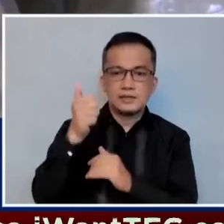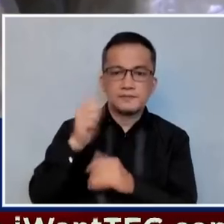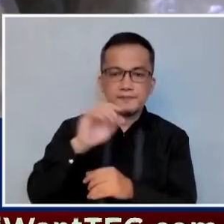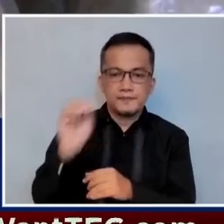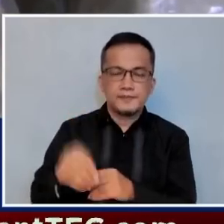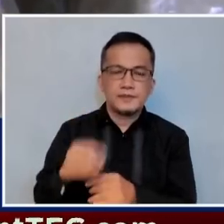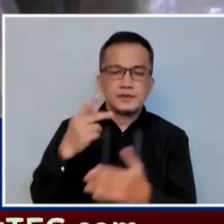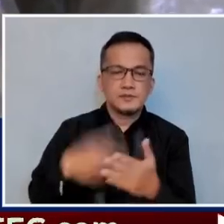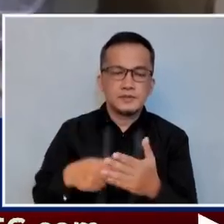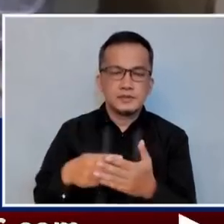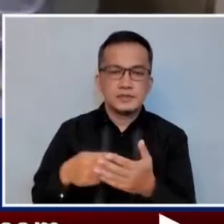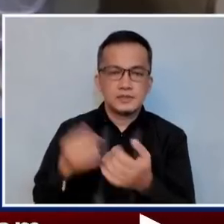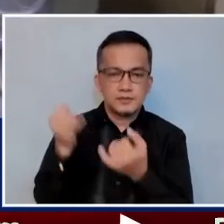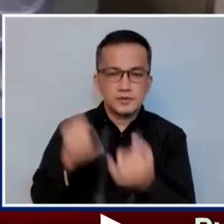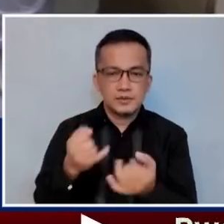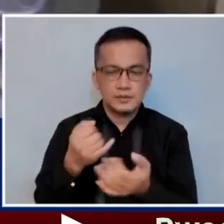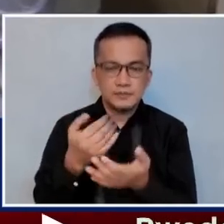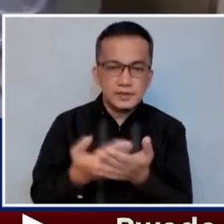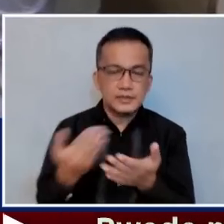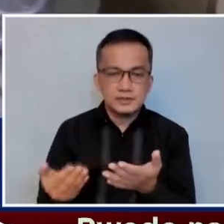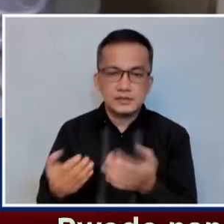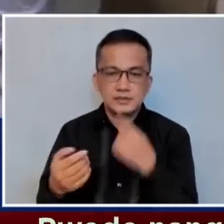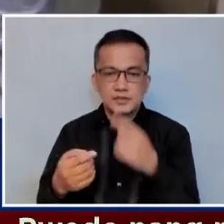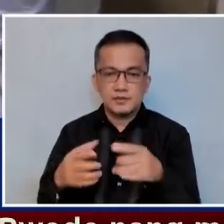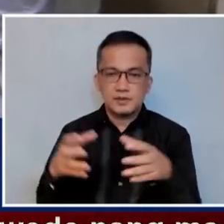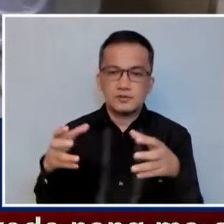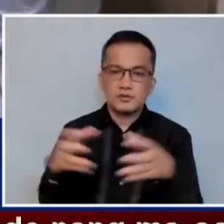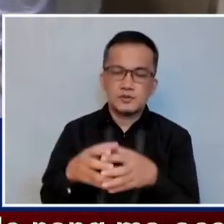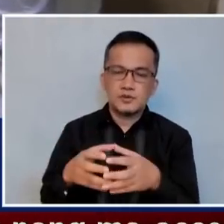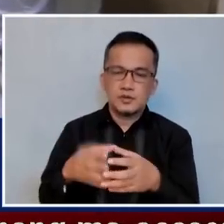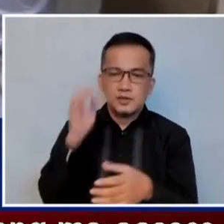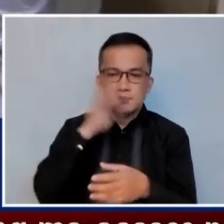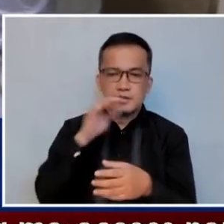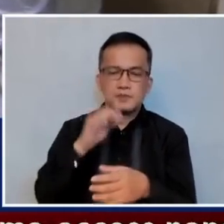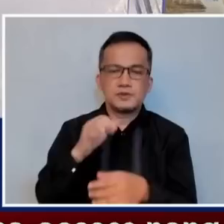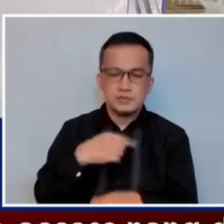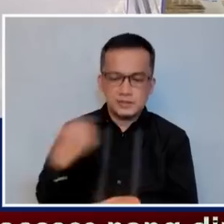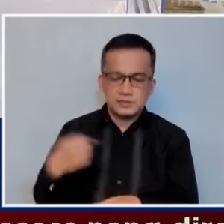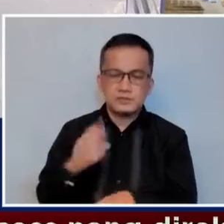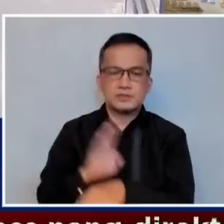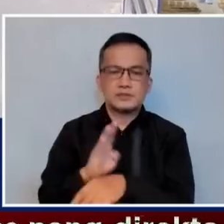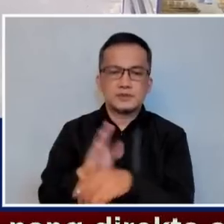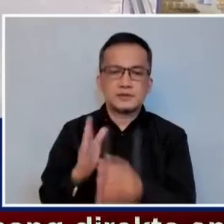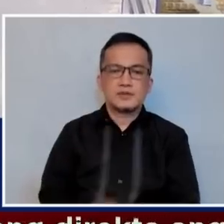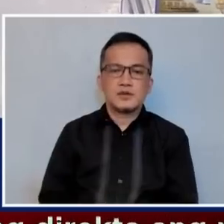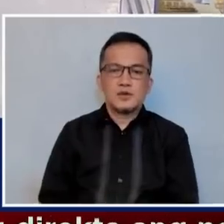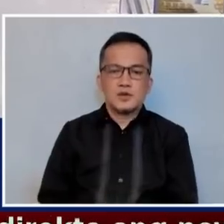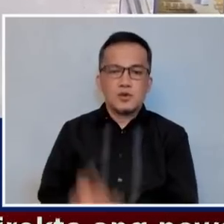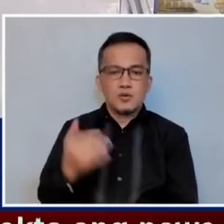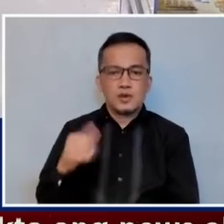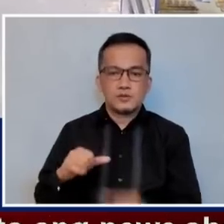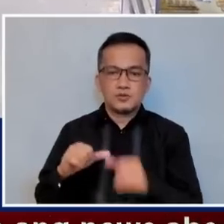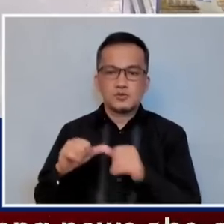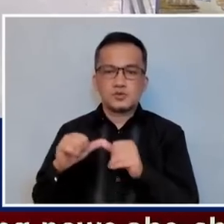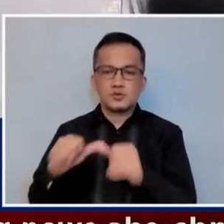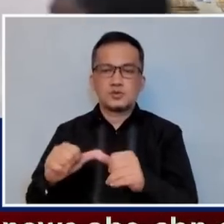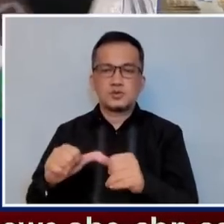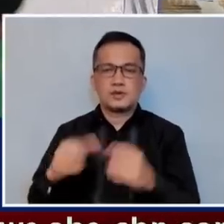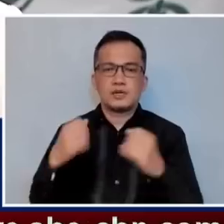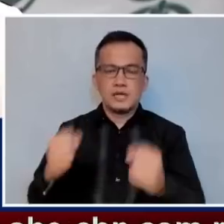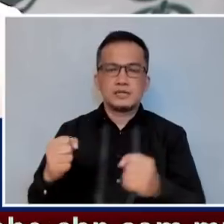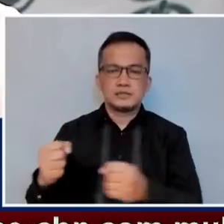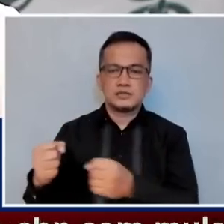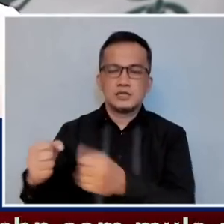ng imported products ayon sa grupo ng mga Filipino-Chinese businessmen dahil sa patuloy na paglakas ng